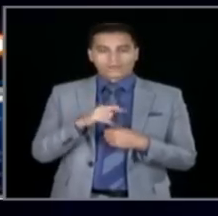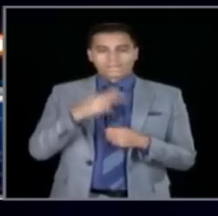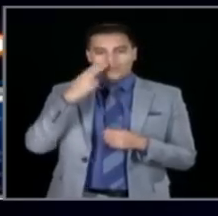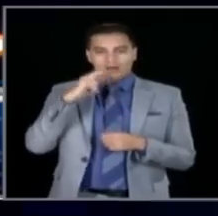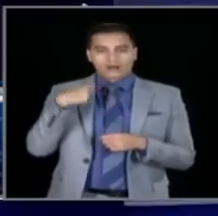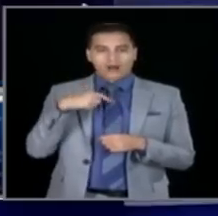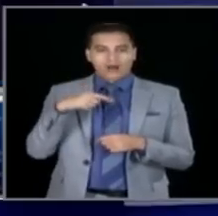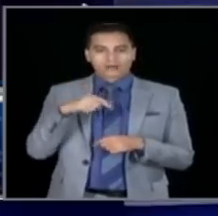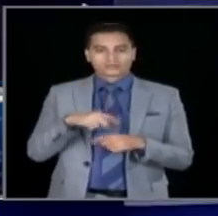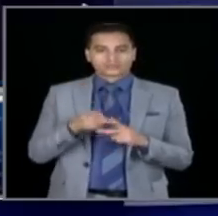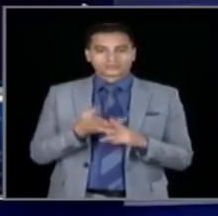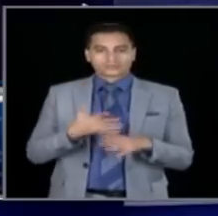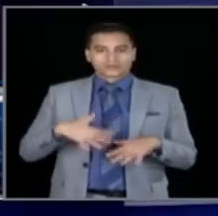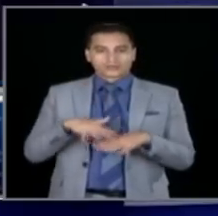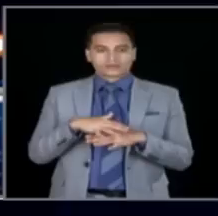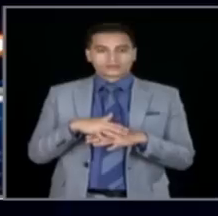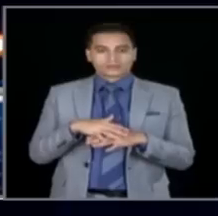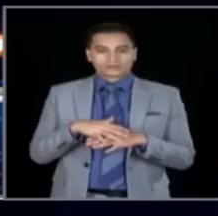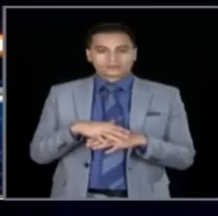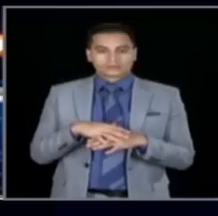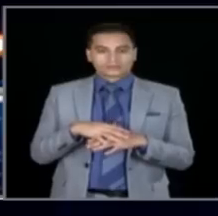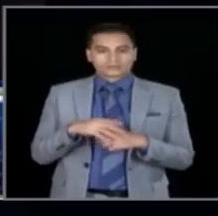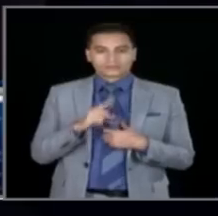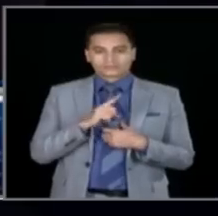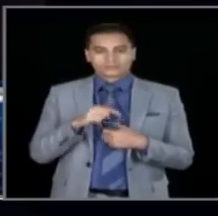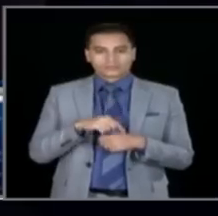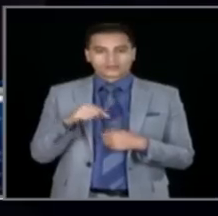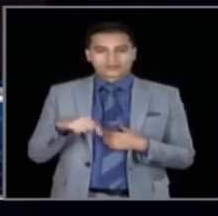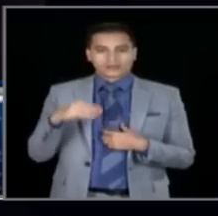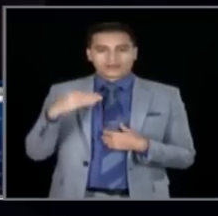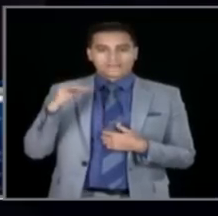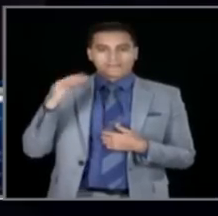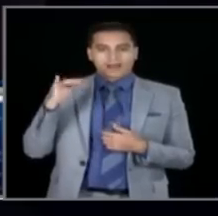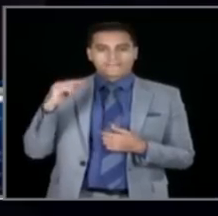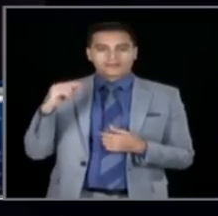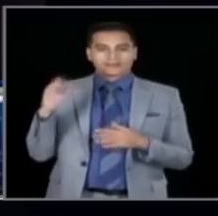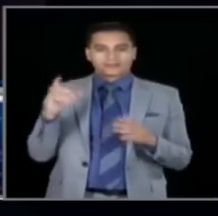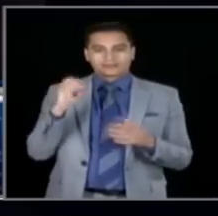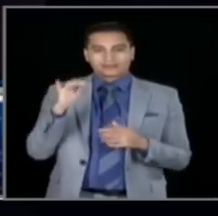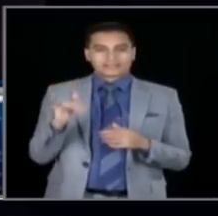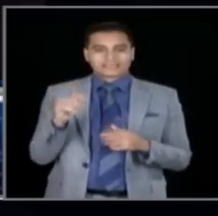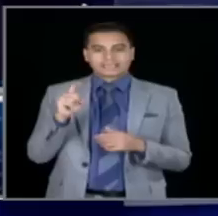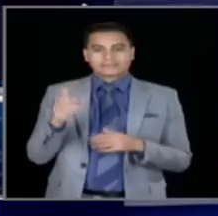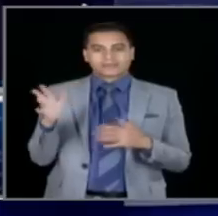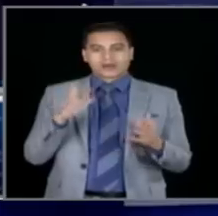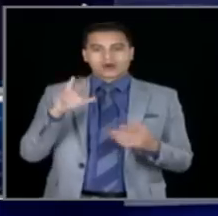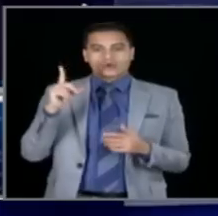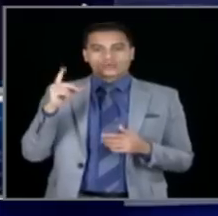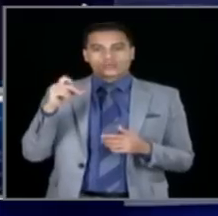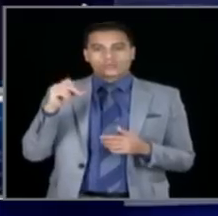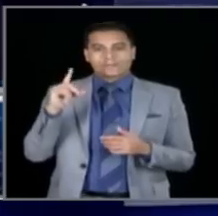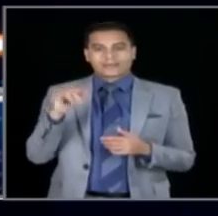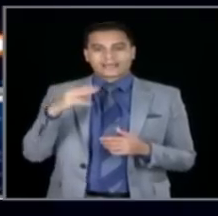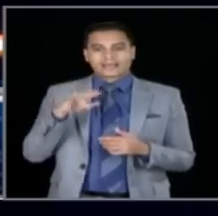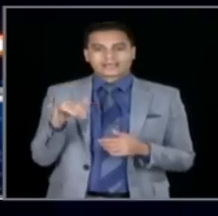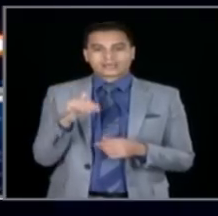الفترة دي؟ لا عبد الكريم قاسم. عبد الكريم قاسم. لا حسن محمد نجيب الربيعي، وكان